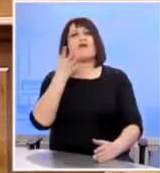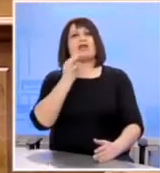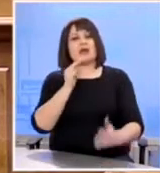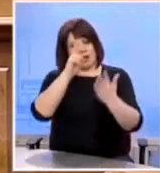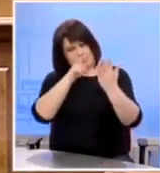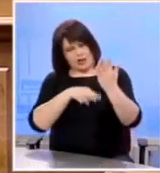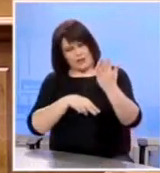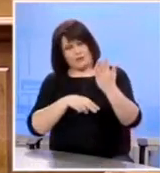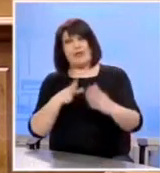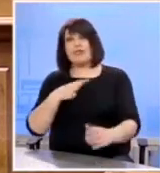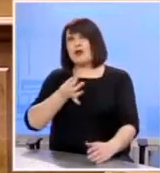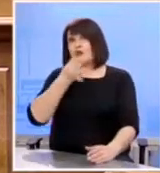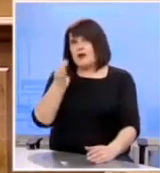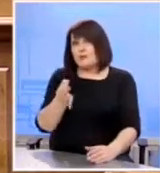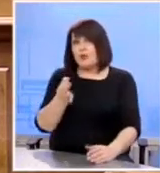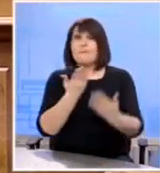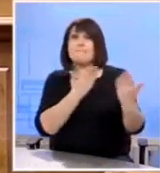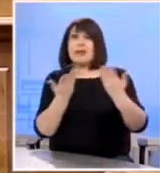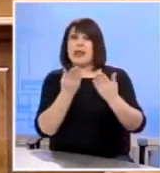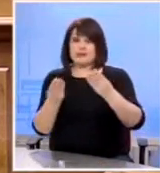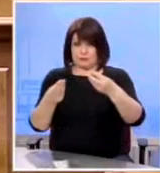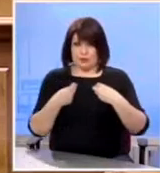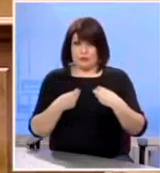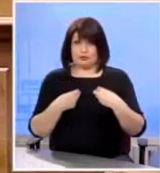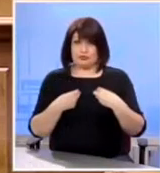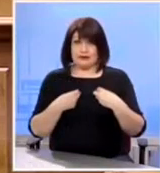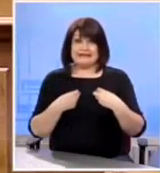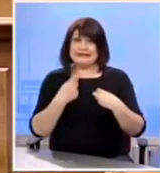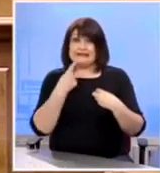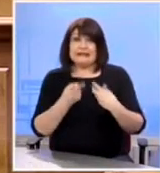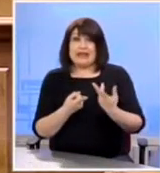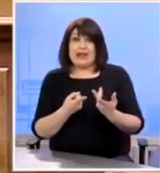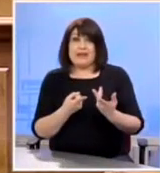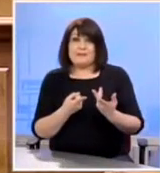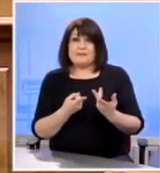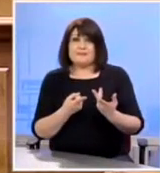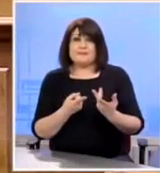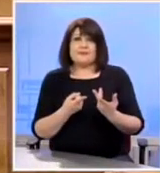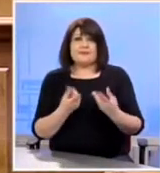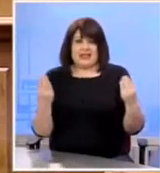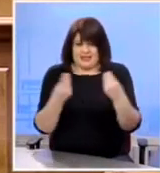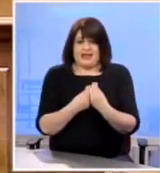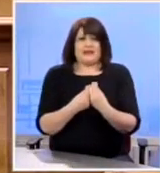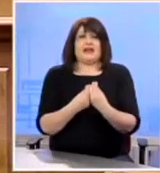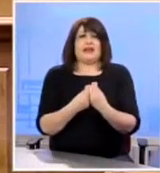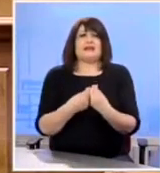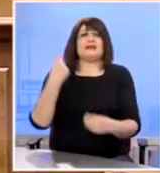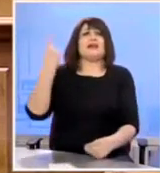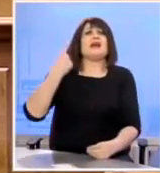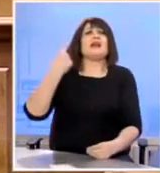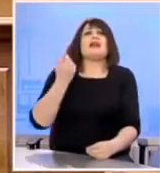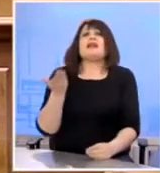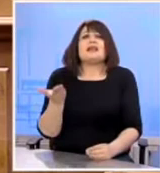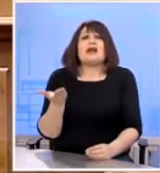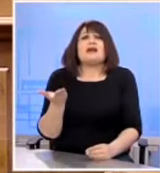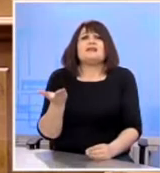αλλά θέλω να τους πω ότι αυτή η μελέτη την οποία κατέθεσαν κάνει μία υπόμνηση, η οποία είναι απολύτως ασύμβατη με τις κριτικές τις οποίες έχουμε